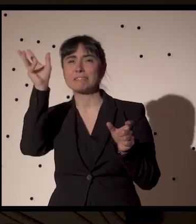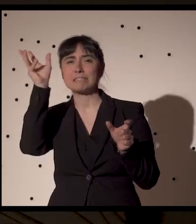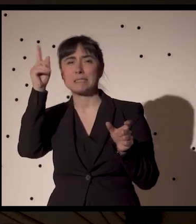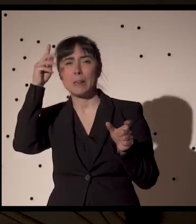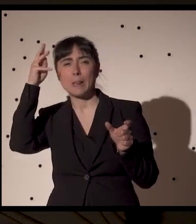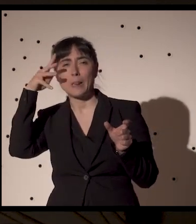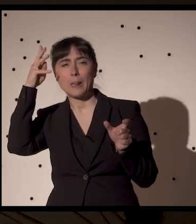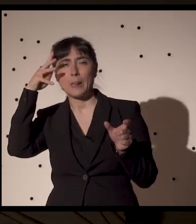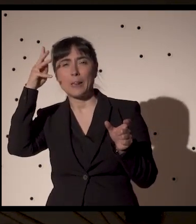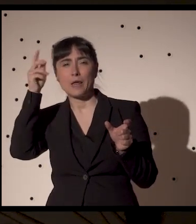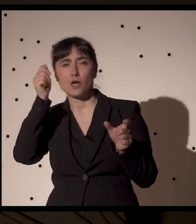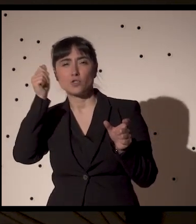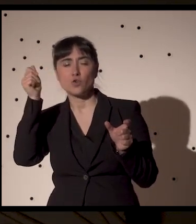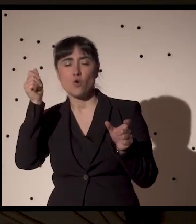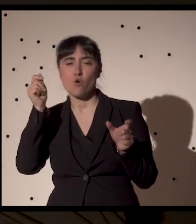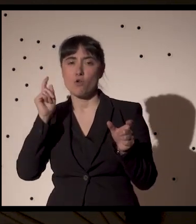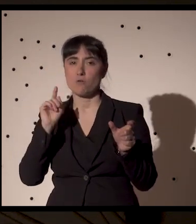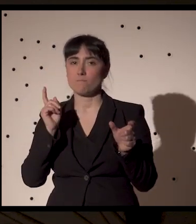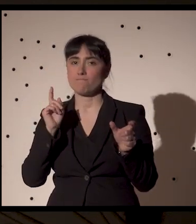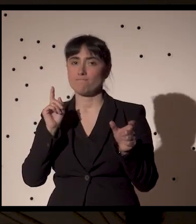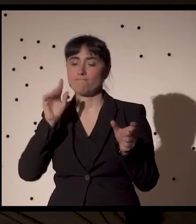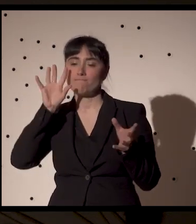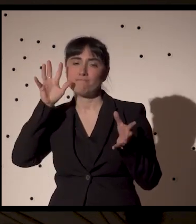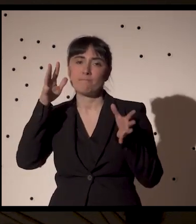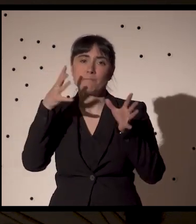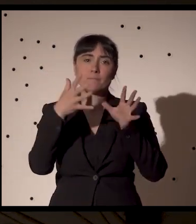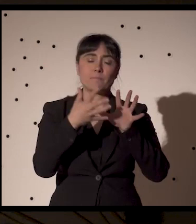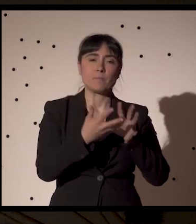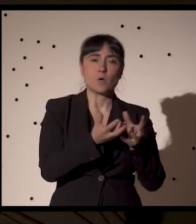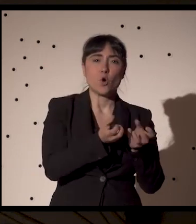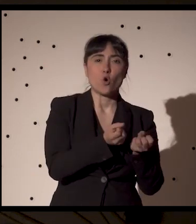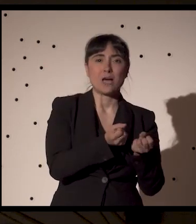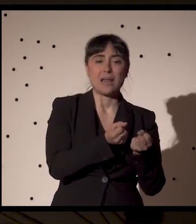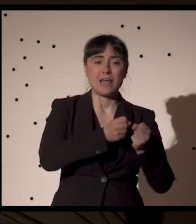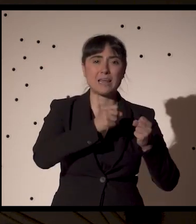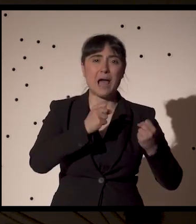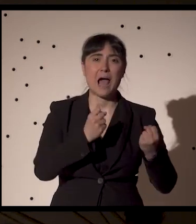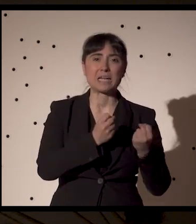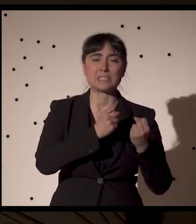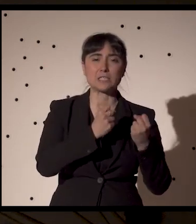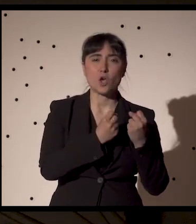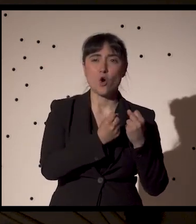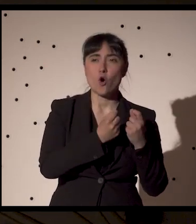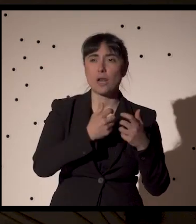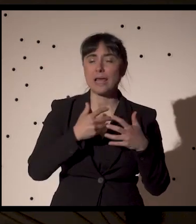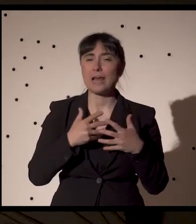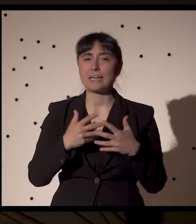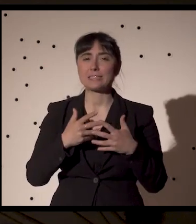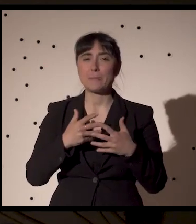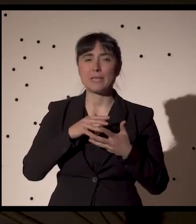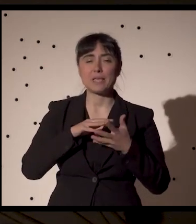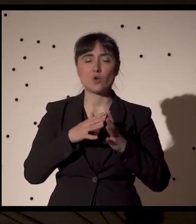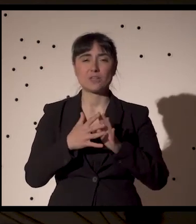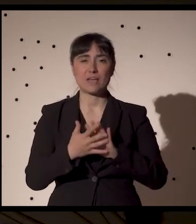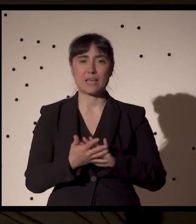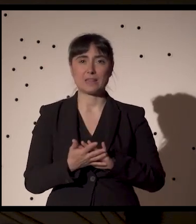ma è una parola che si fa concretamente carne che si fa atto che si fa azione che si fa respiro chiunque mi è